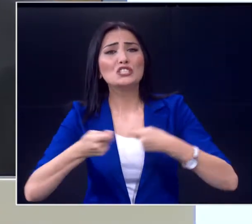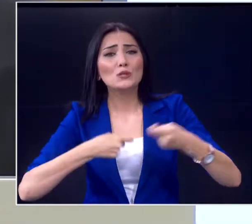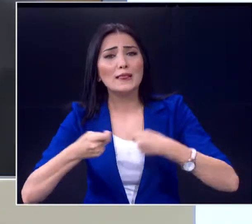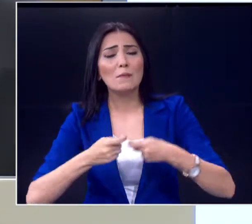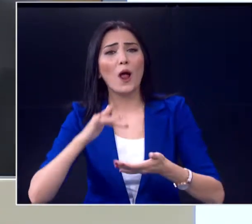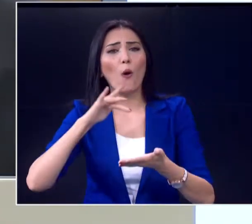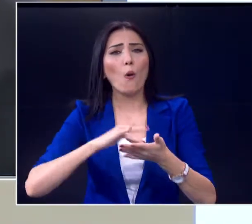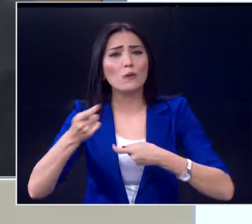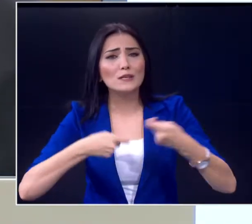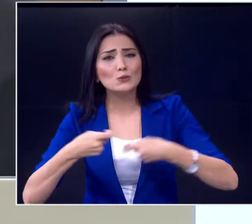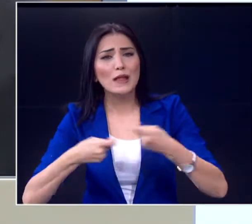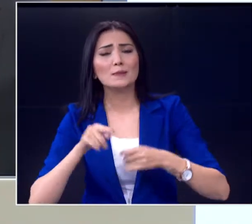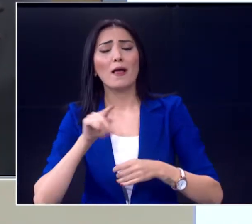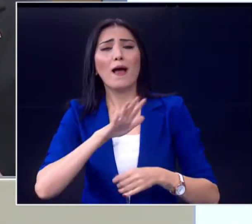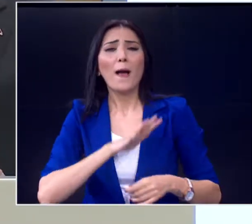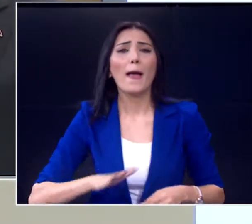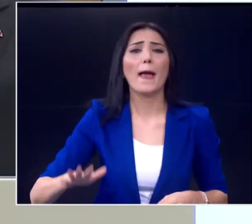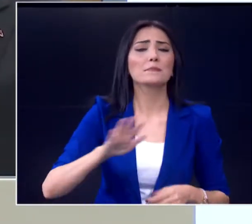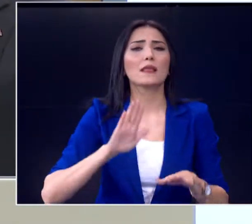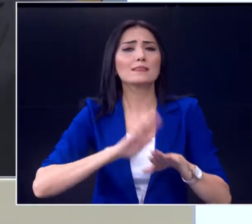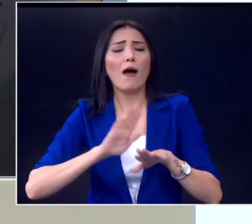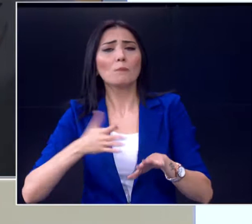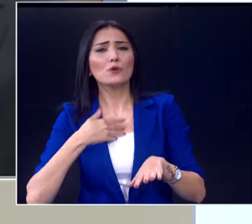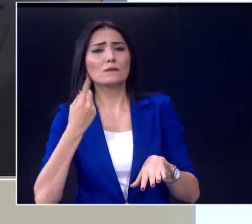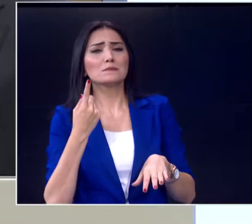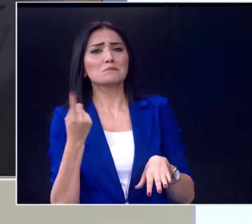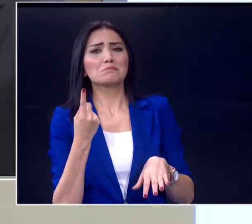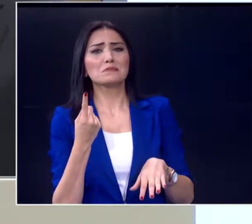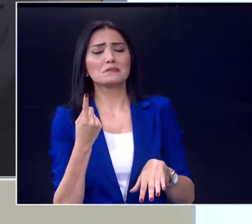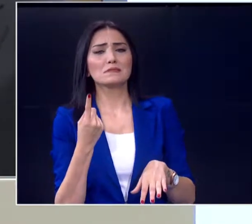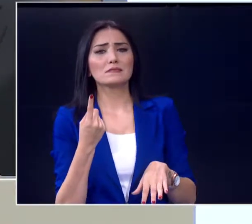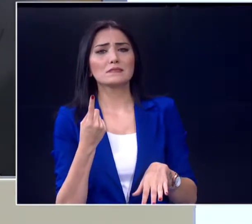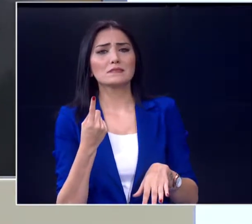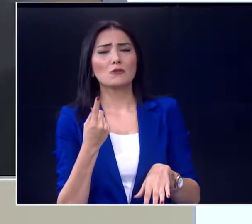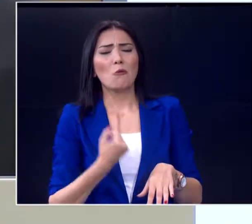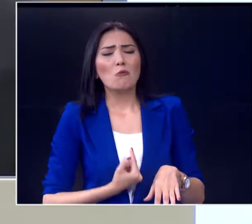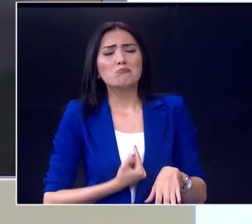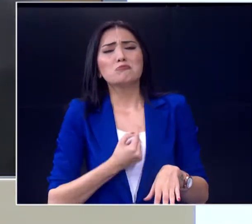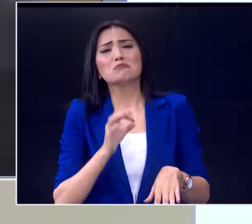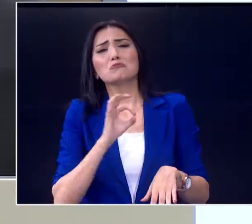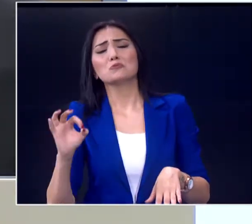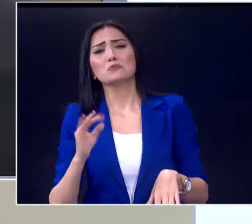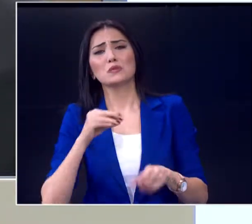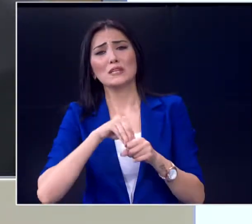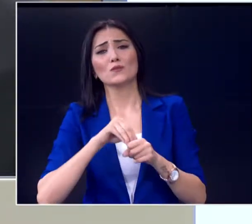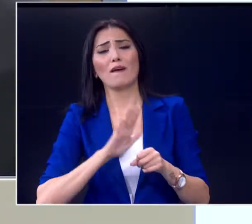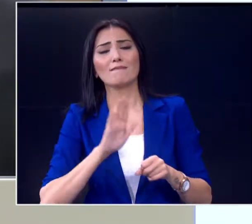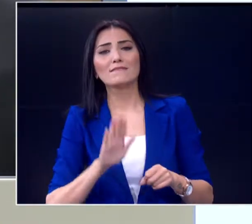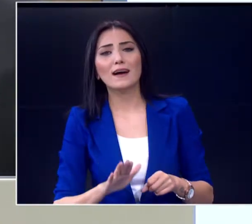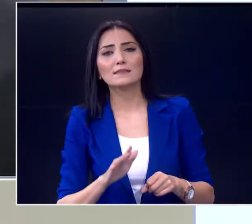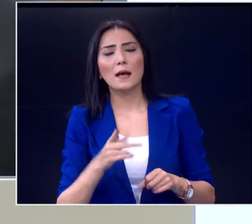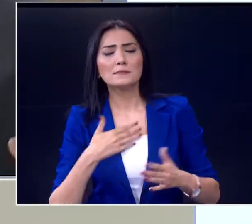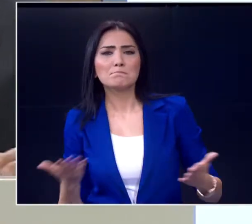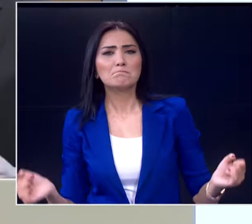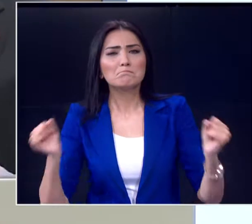orta işletmeler hepsi ne yapacağız diye bir umutsuzluk içindeydi. Bir